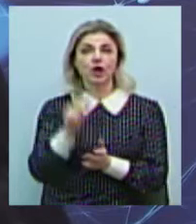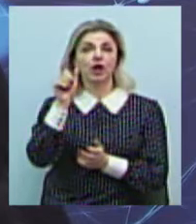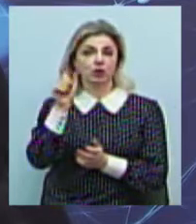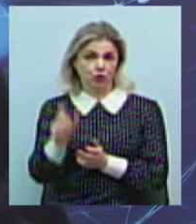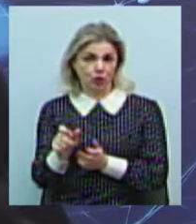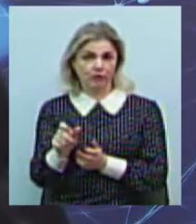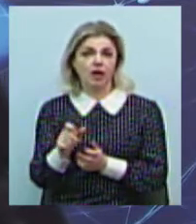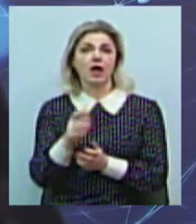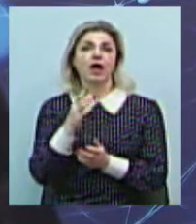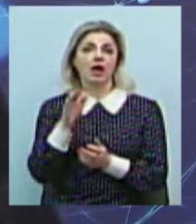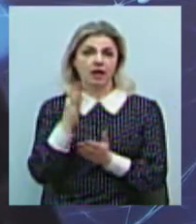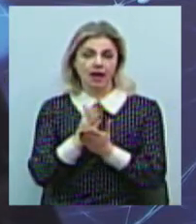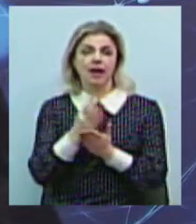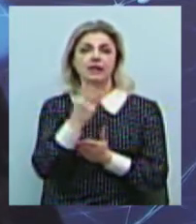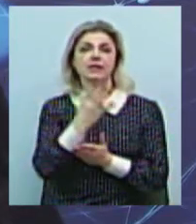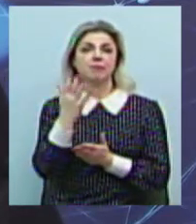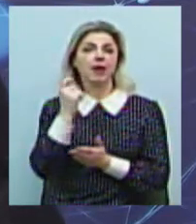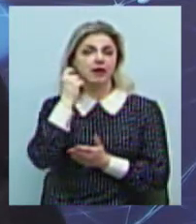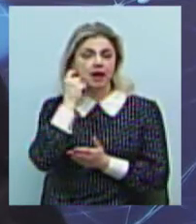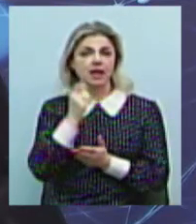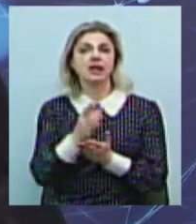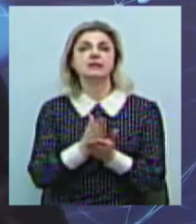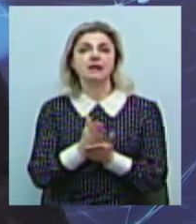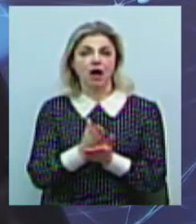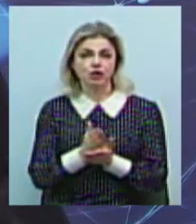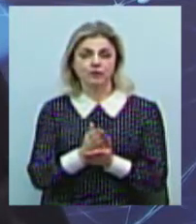Чоловік, є 35 років страхового стажу.